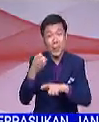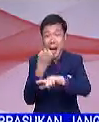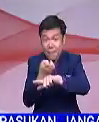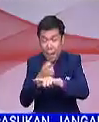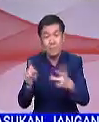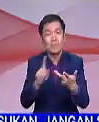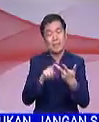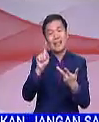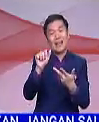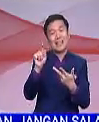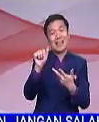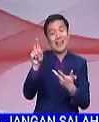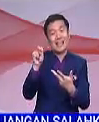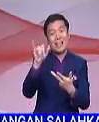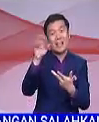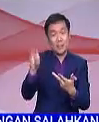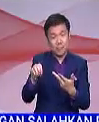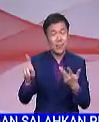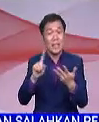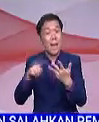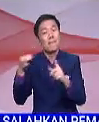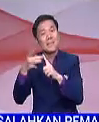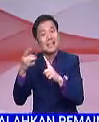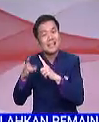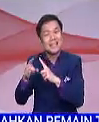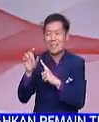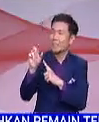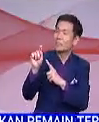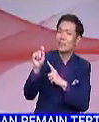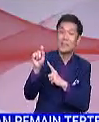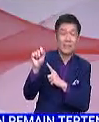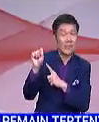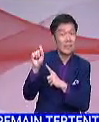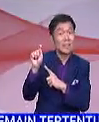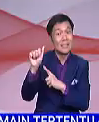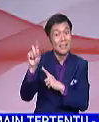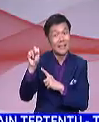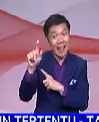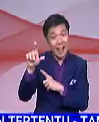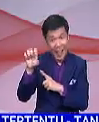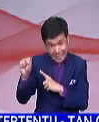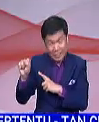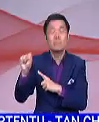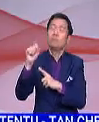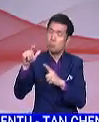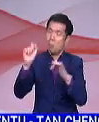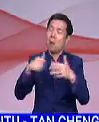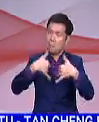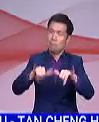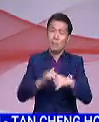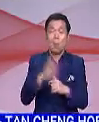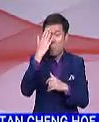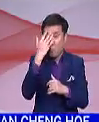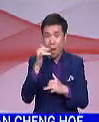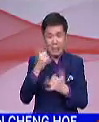titanium dan keluli tahan karat dikecualikan daripada larangan tersebut. Dalam kenyataannya, kerajaan negeri mengambil keputusan berkenaan